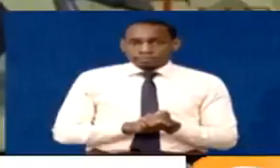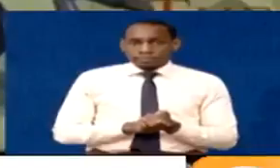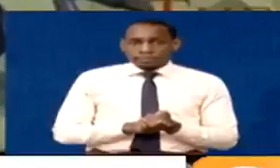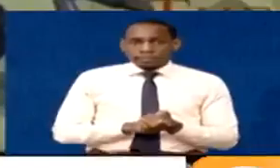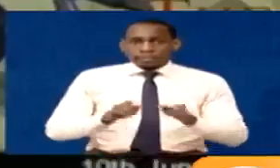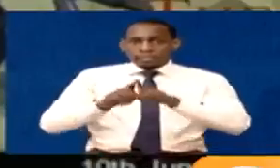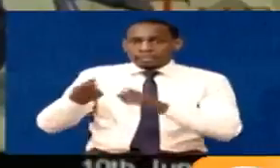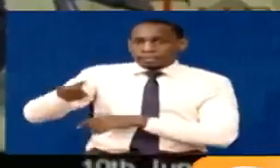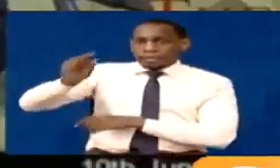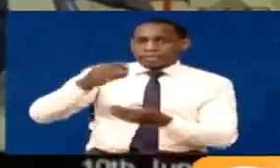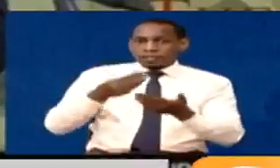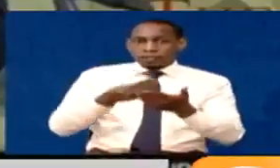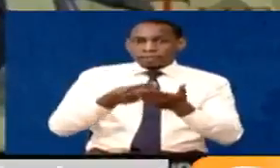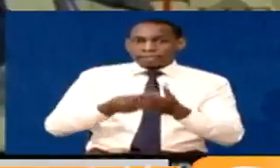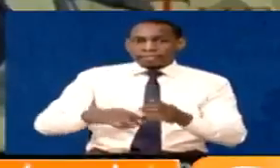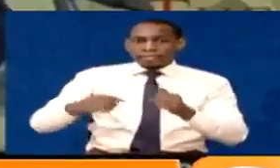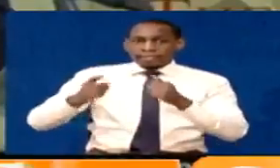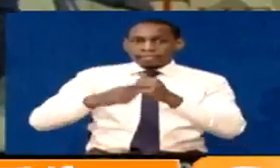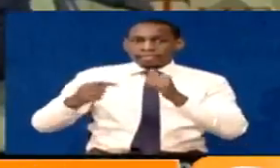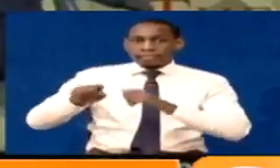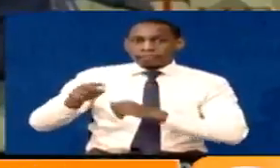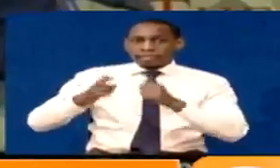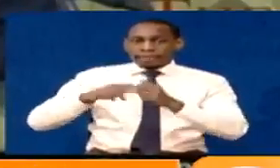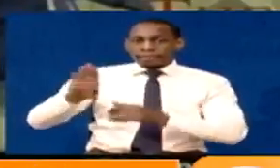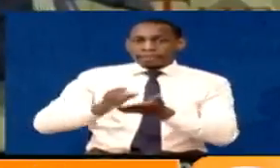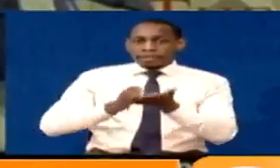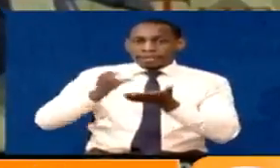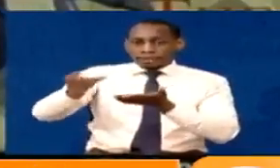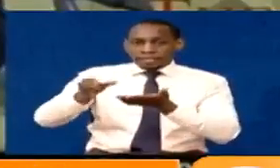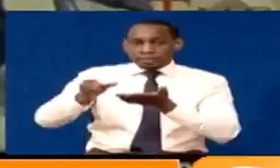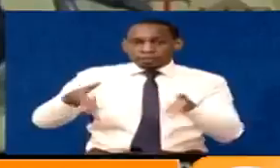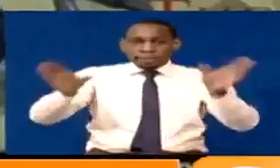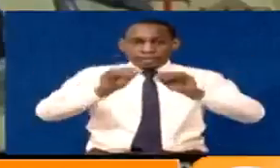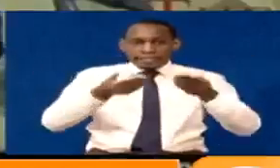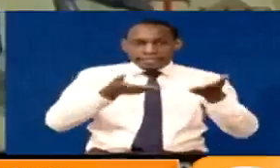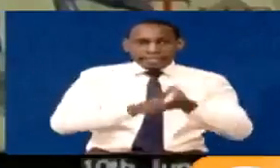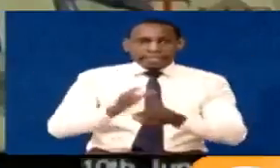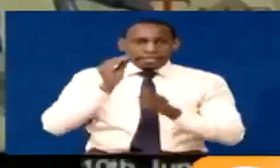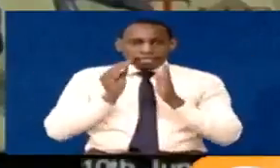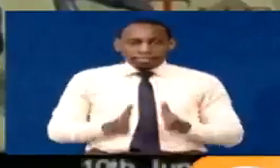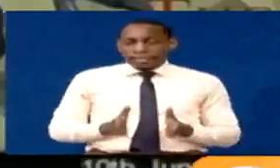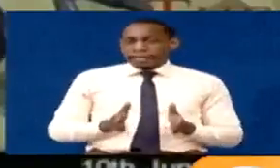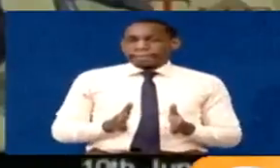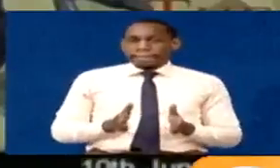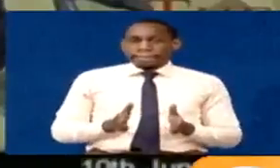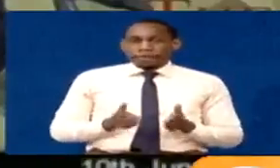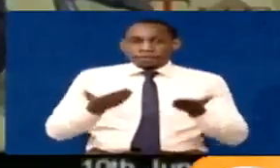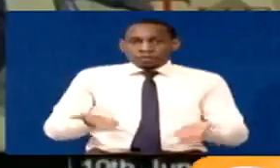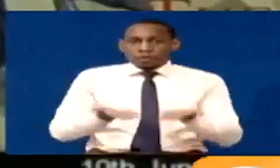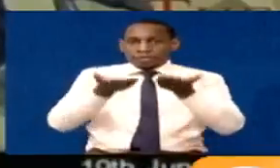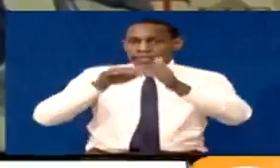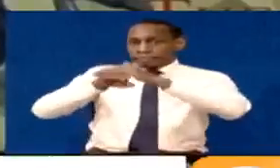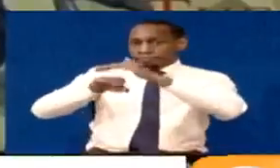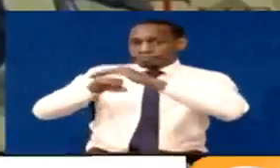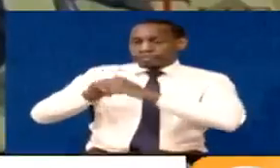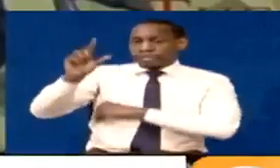2021-22. This is in addition to Kenya shilling 7.6 billion appropriated in the current budget. Mr. Speaker, to enhance